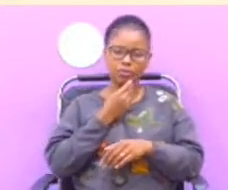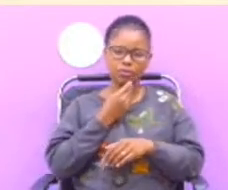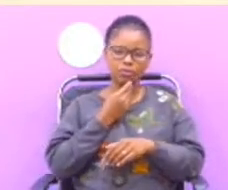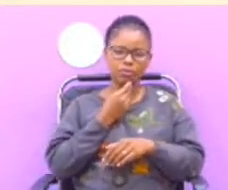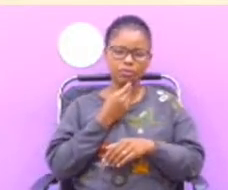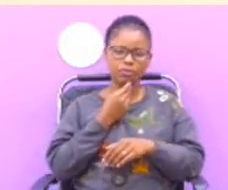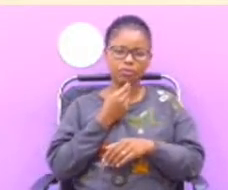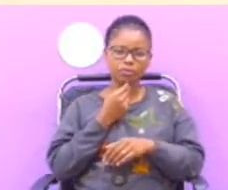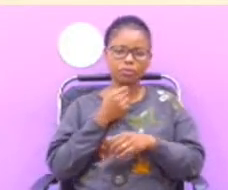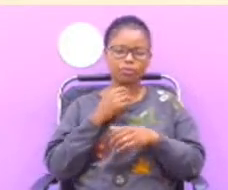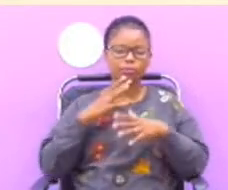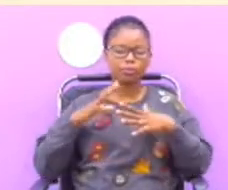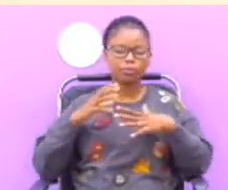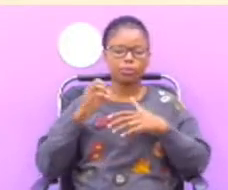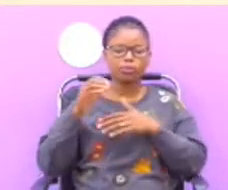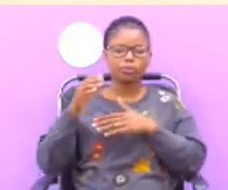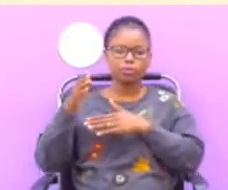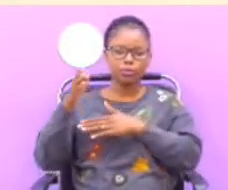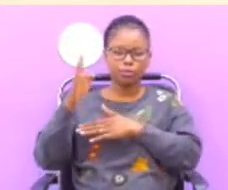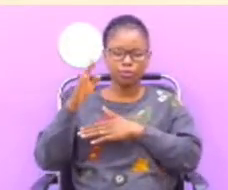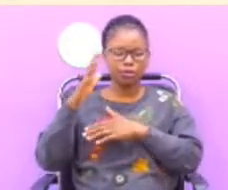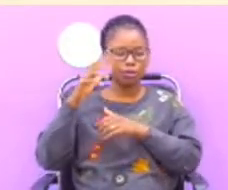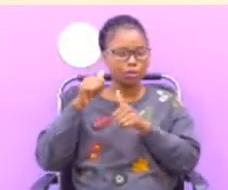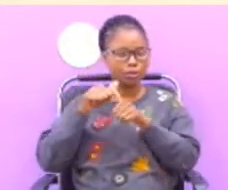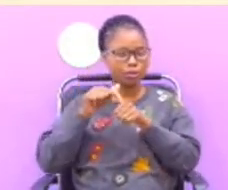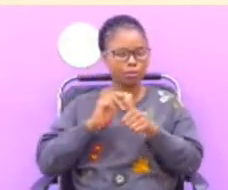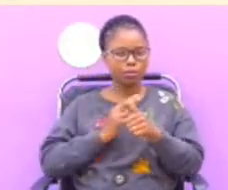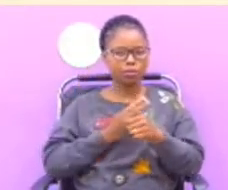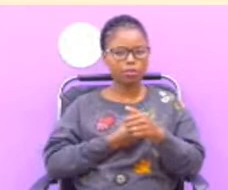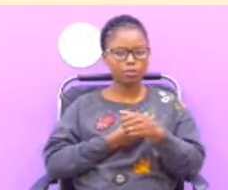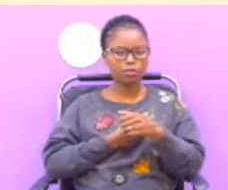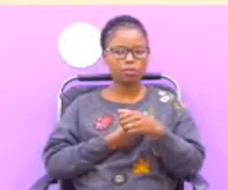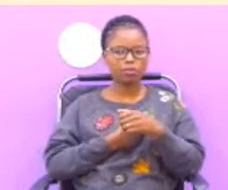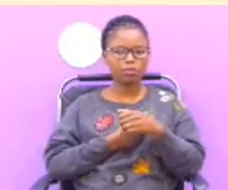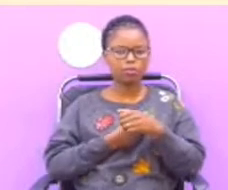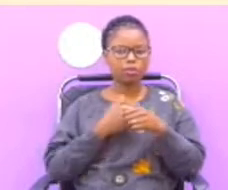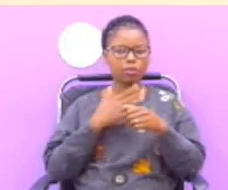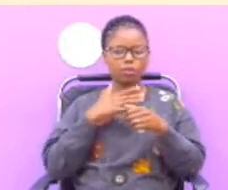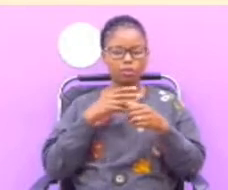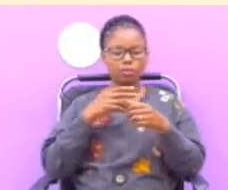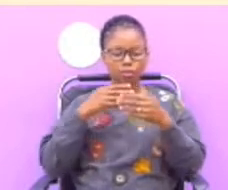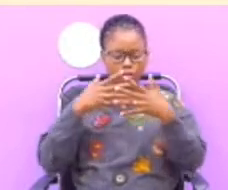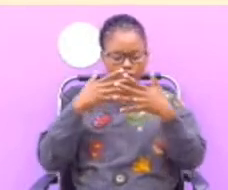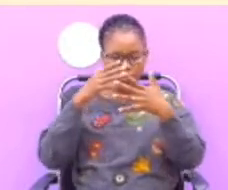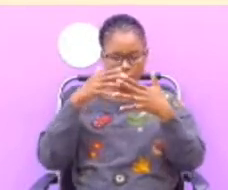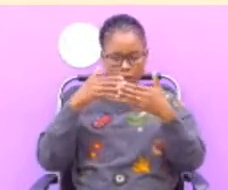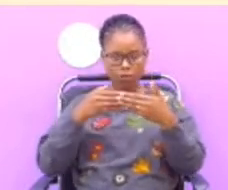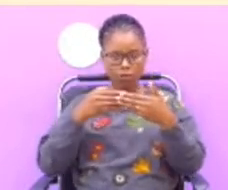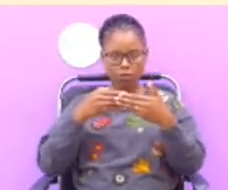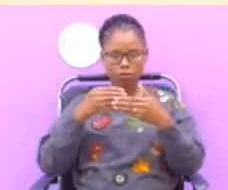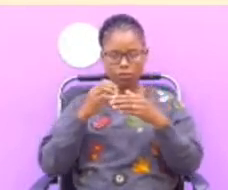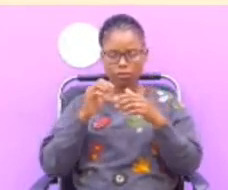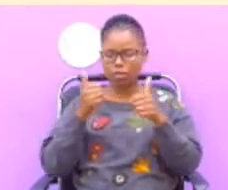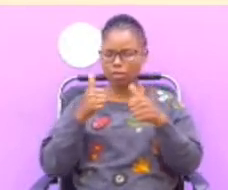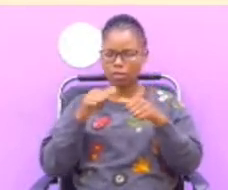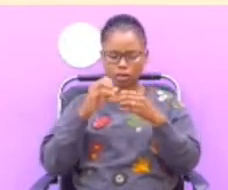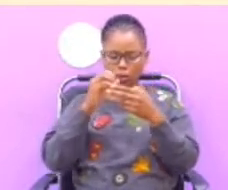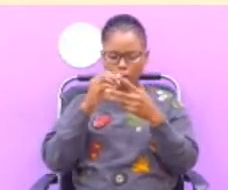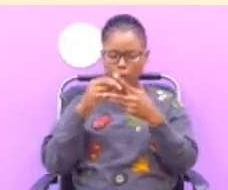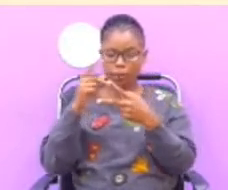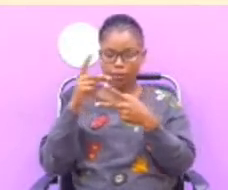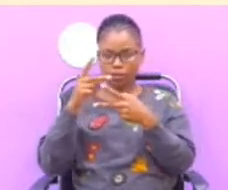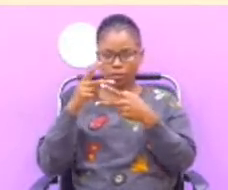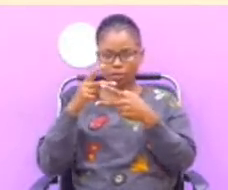wa Ngai. Ngai witũ arokũririkana. Na Ngai witũ arothinga mwanya ũcio waku. We nĩ ũĩ. Nĩ ũĩ